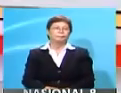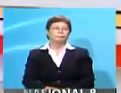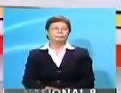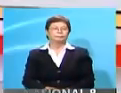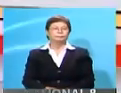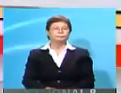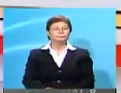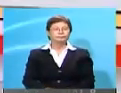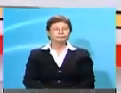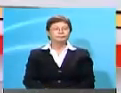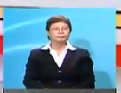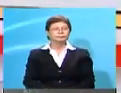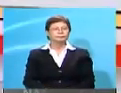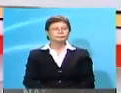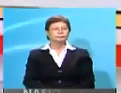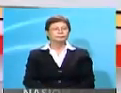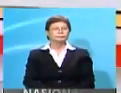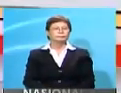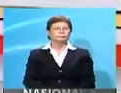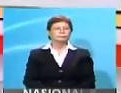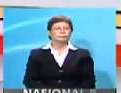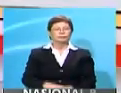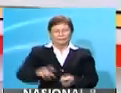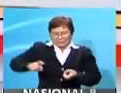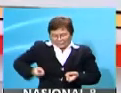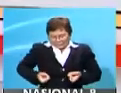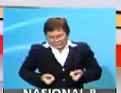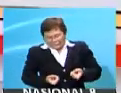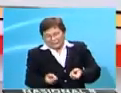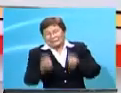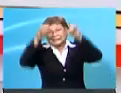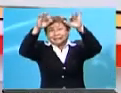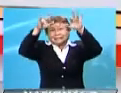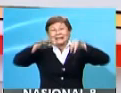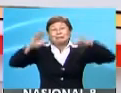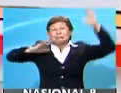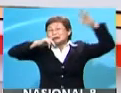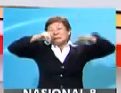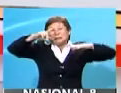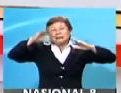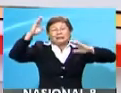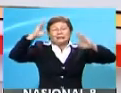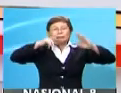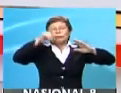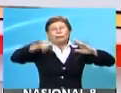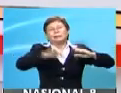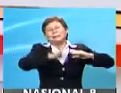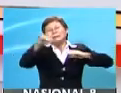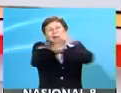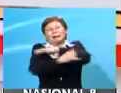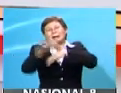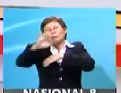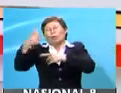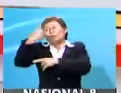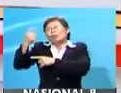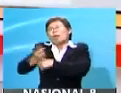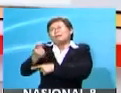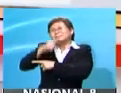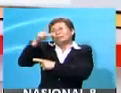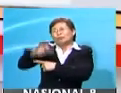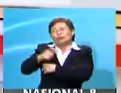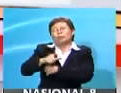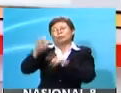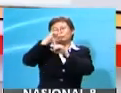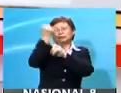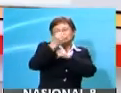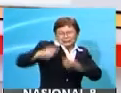tadi peluncur-peluncur Ski dan papan luncur Salji negara tidak lagi perlu untuk ke negara eropah bagi menjalani latihan apabila